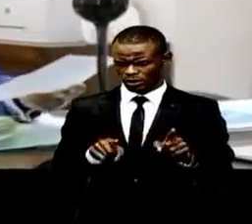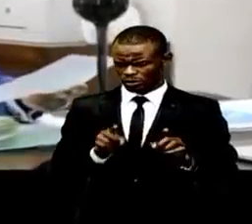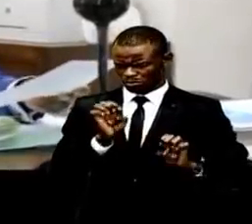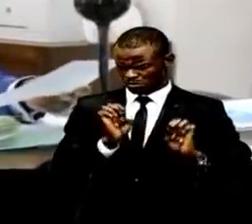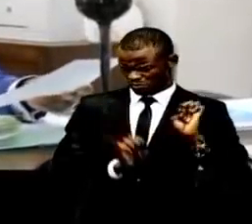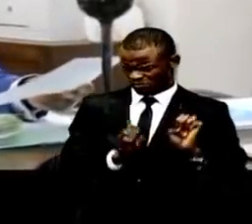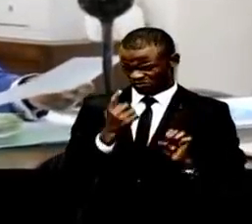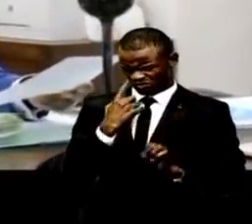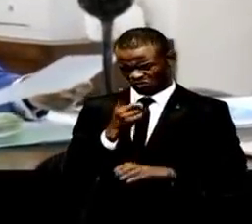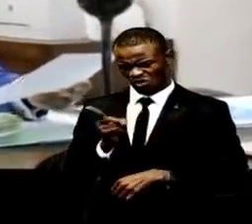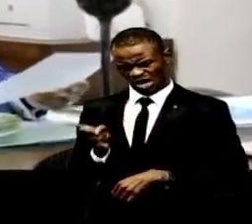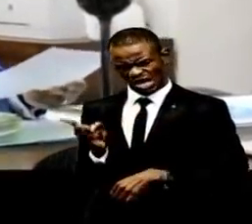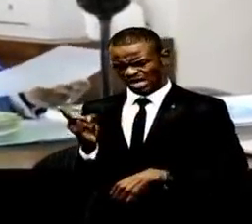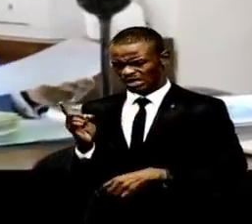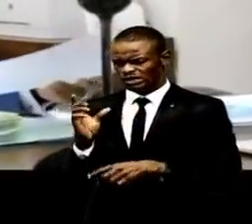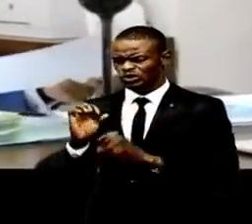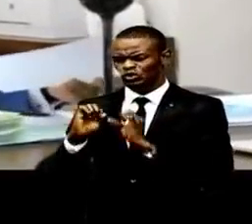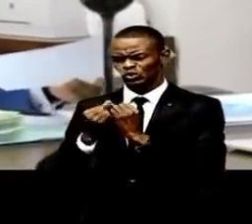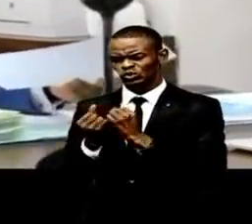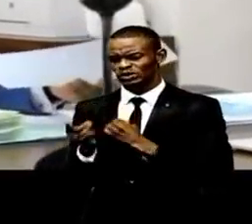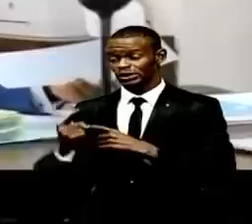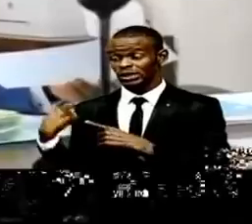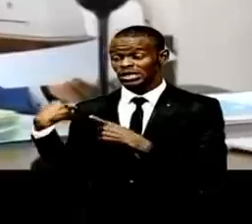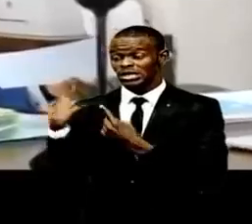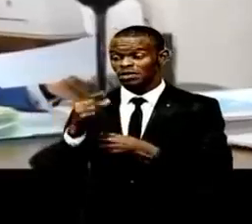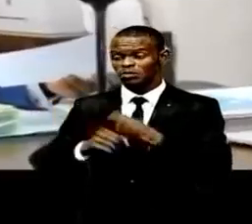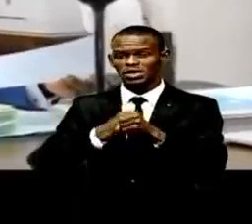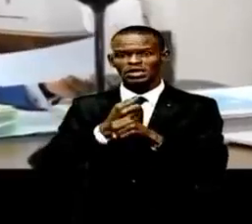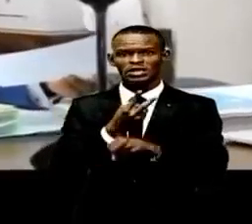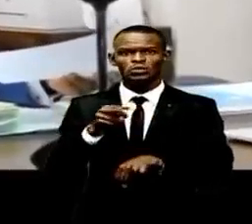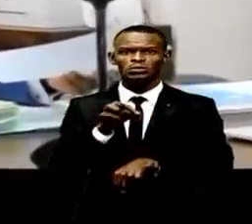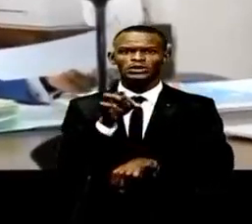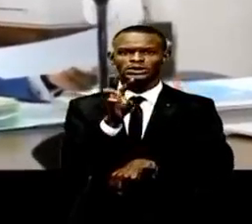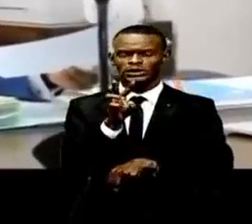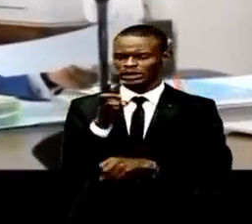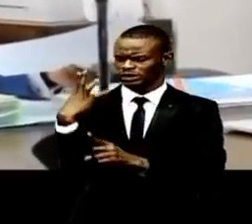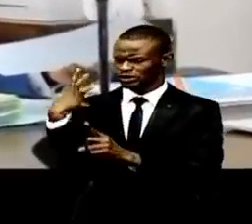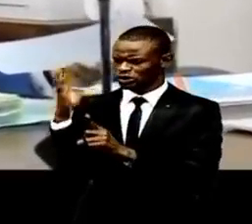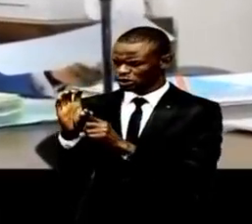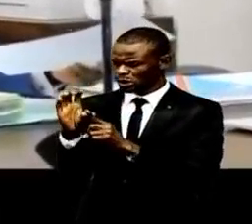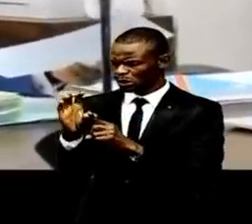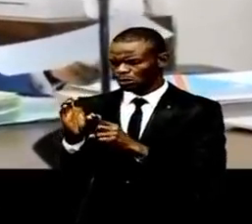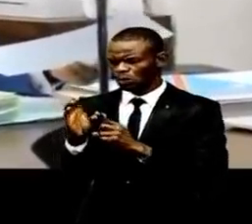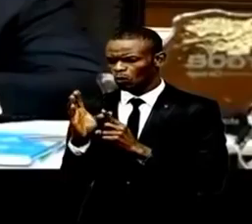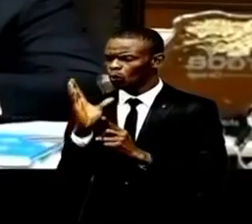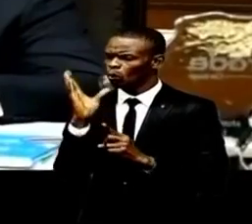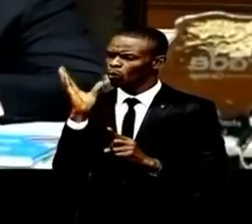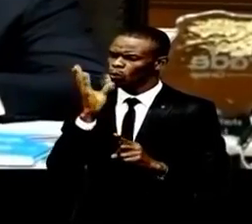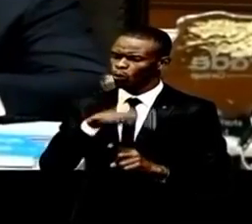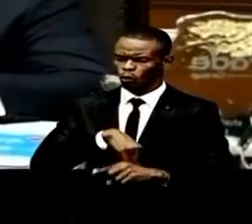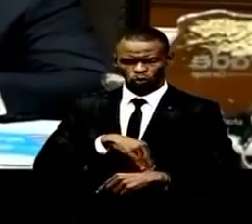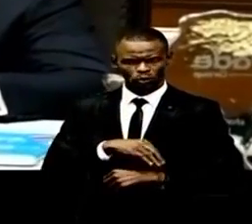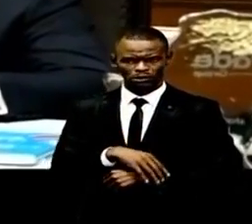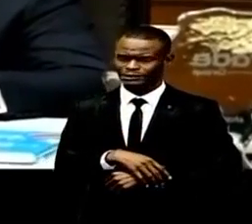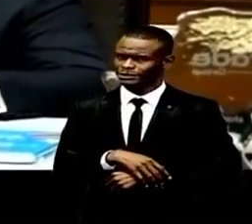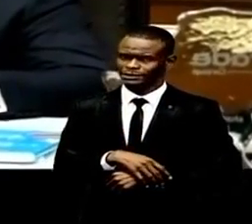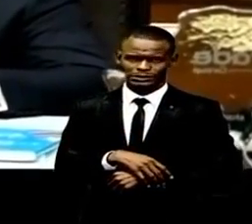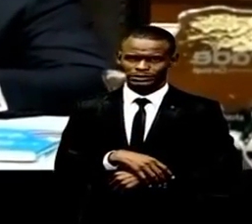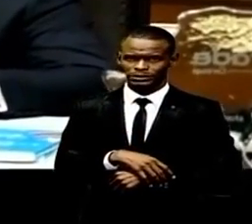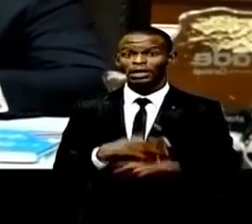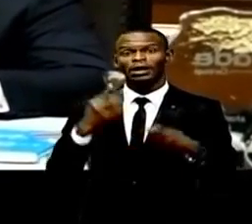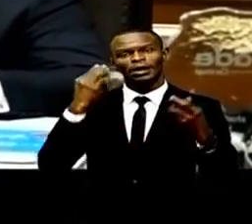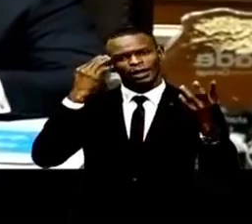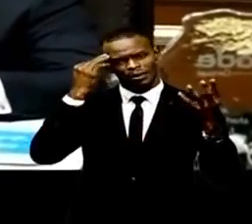n'a pas fait preuve de bonne foi depuis 2016 dans l'exécution de ses obligations contractuelles, raison pour laquelle le ministre des